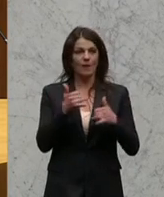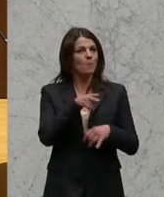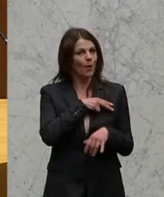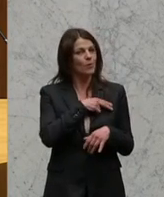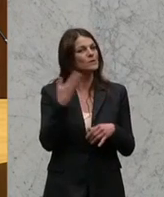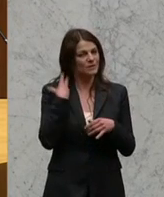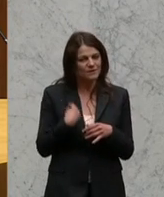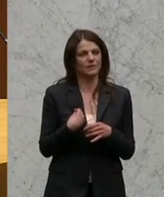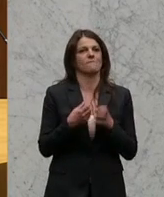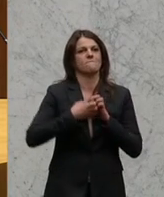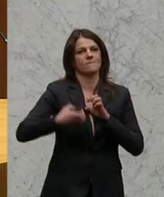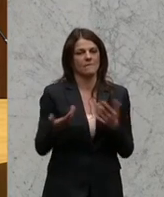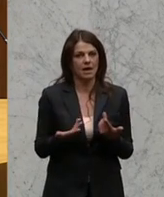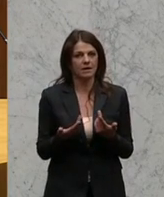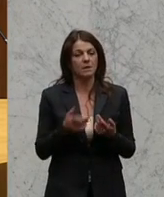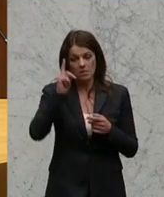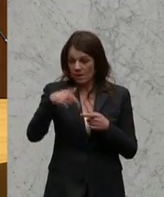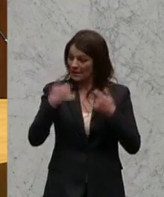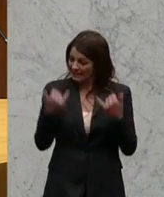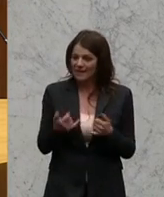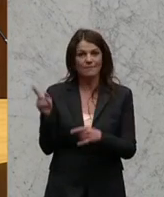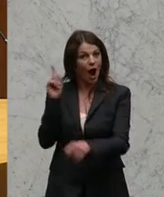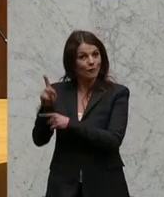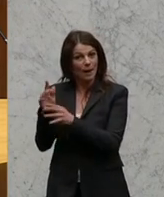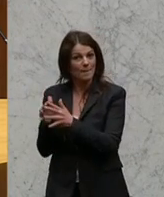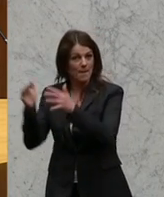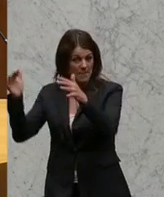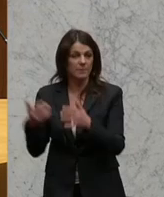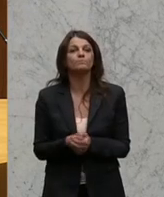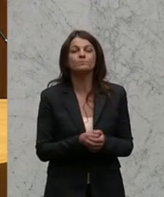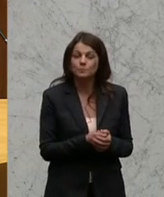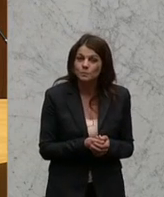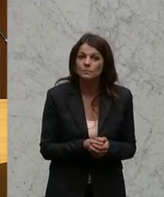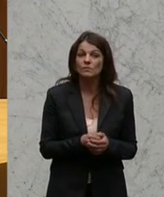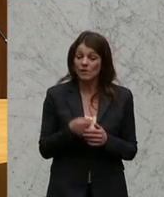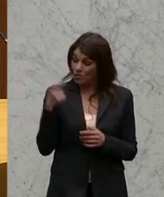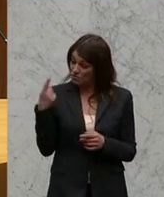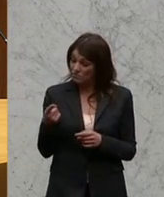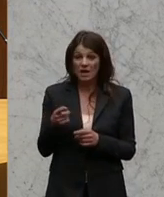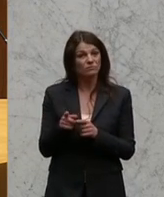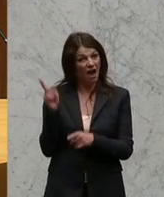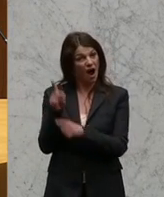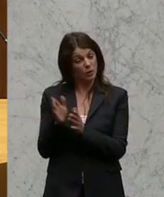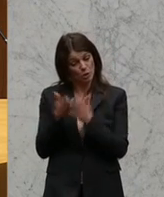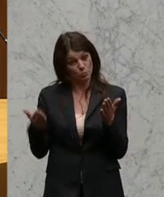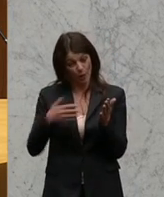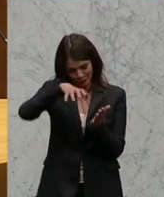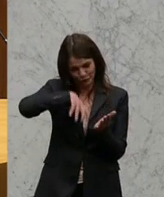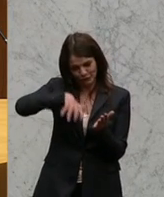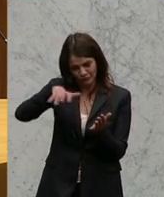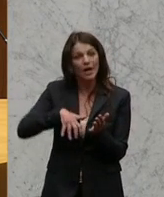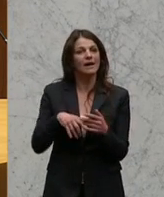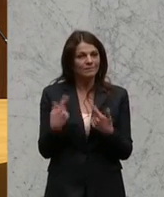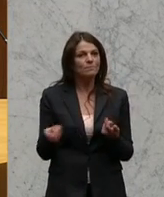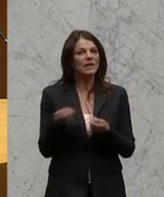eingeführt, damit jetzt dementsprechend die Auftragsbücher gefüllt werden. Und diese vollen Auftragsbücher folgen zu einer